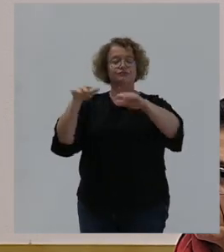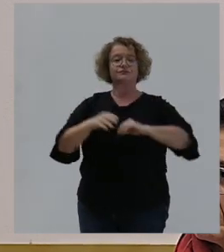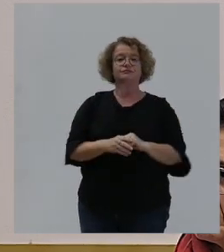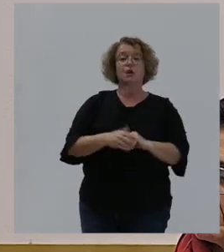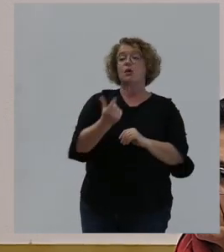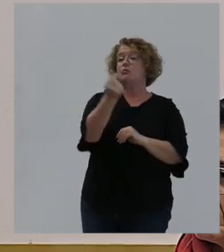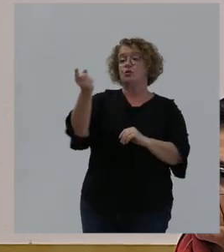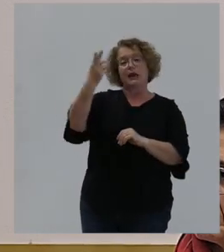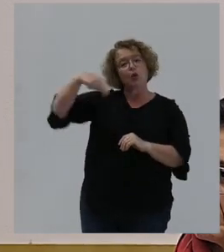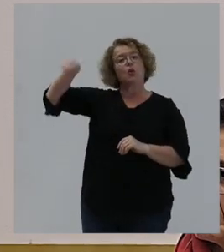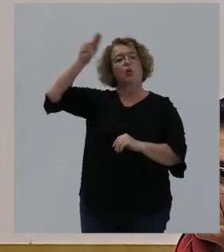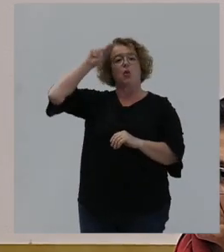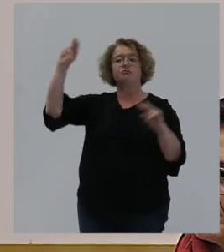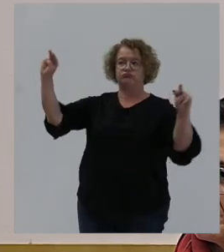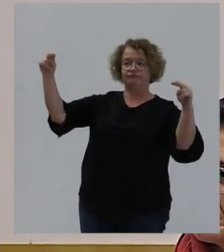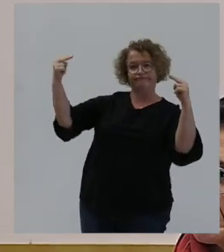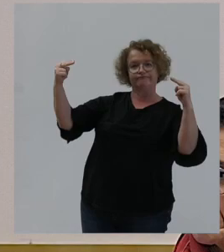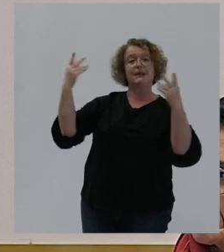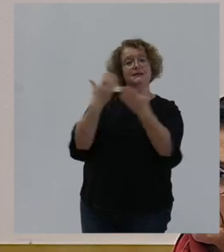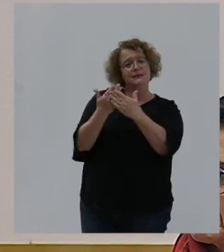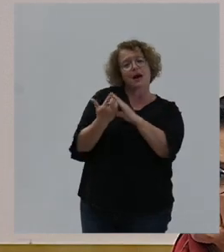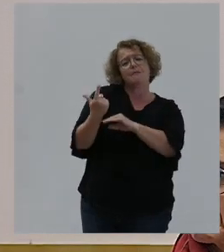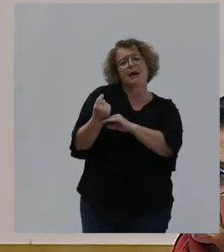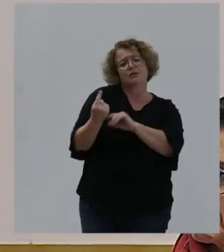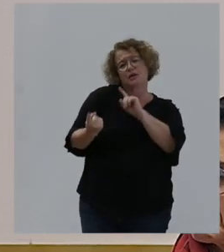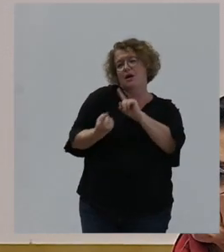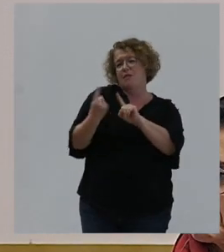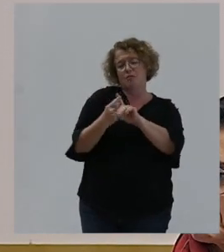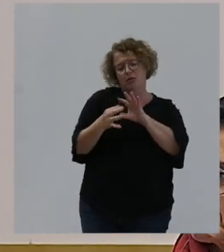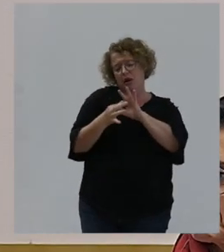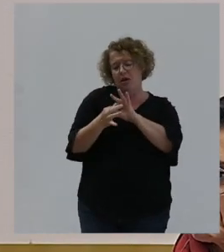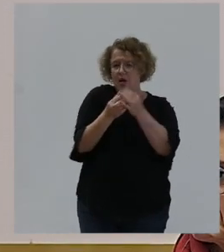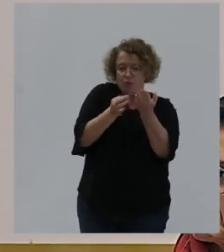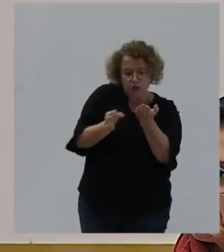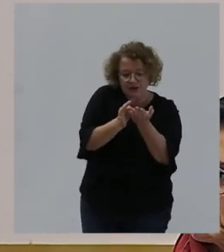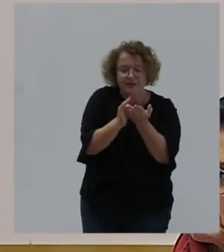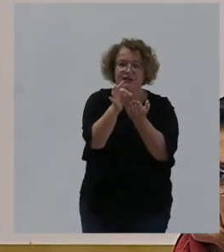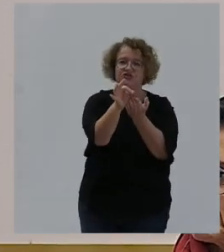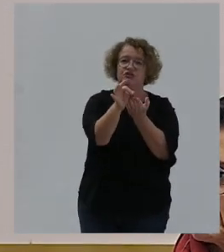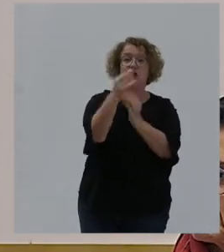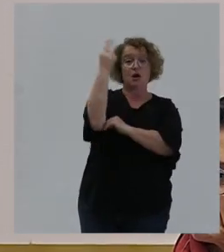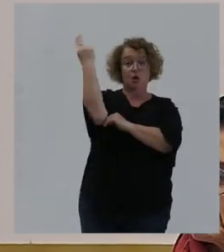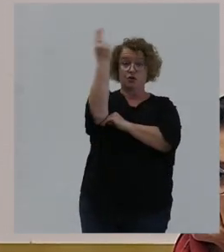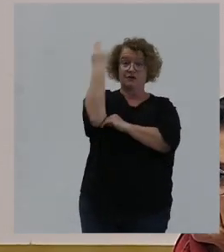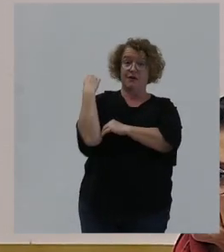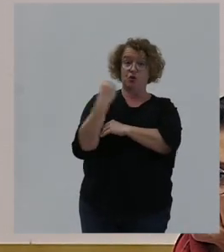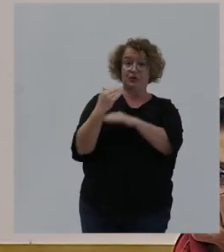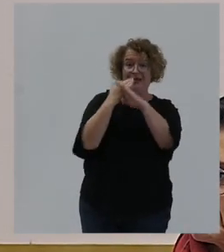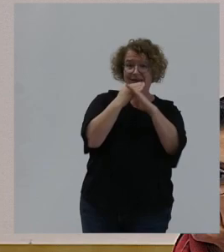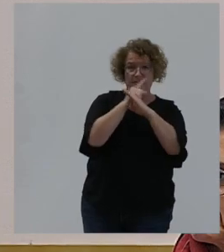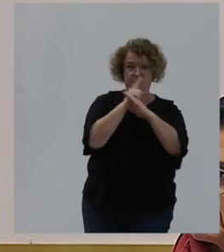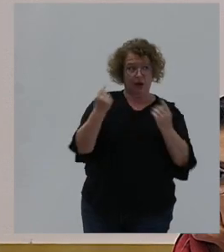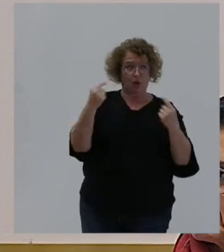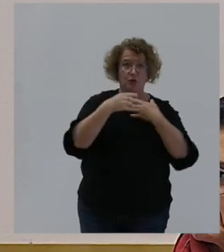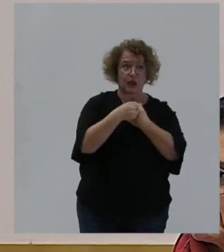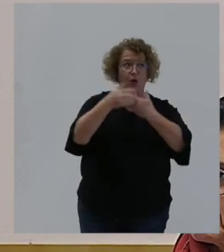auprès des partenaires européens. Ce travail partenarial intense est la stratégie qu'il faut poursuivre pour augmenter la visibilité de notre université, de notre